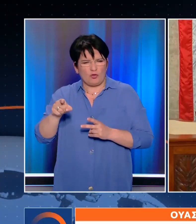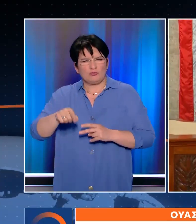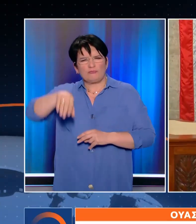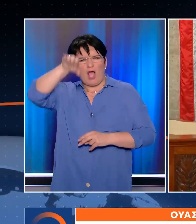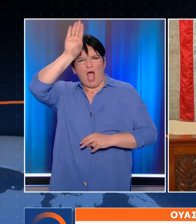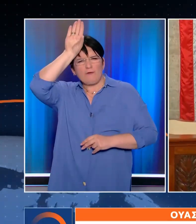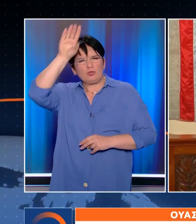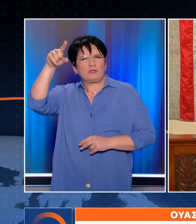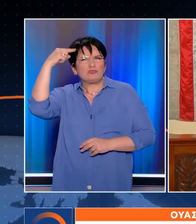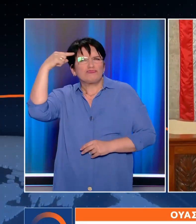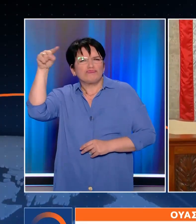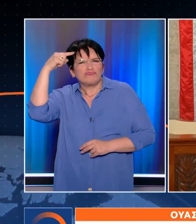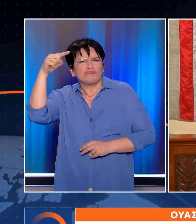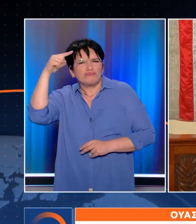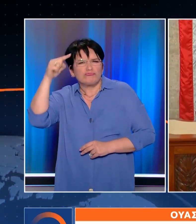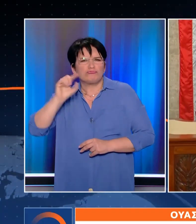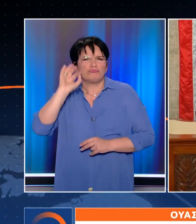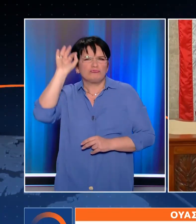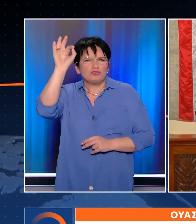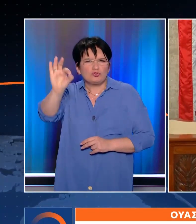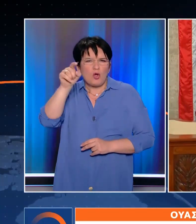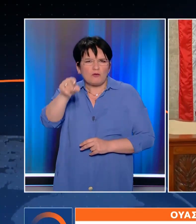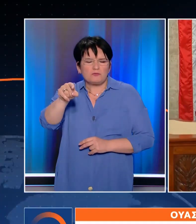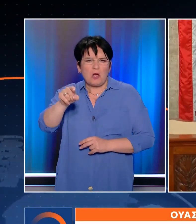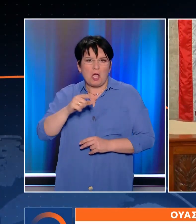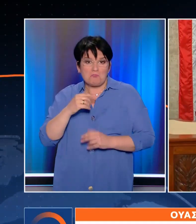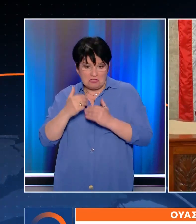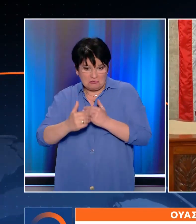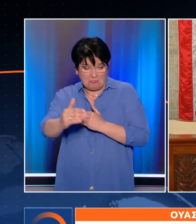αυτοκρατορικών φιλοδοξιών, δεν μπορεί να επικρατήσει.